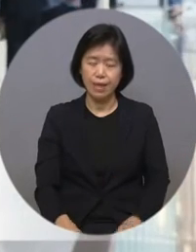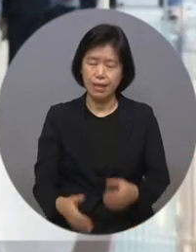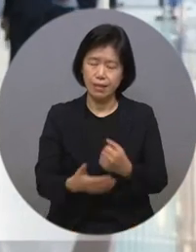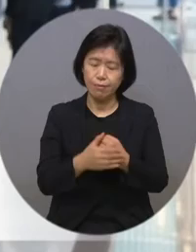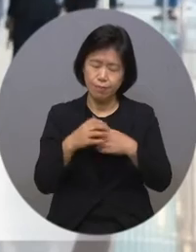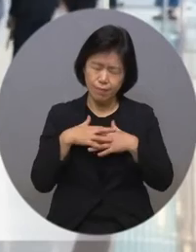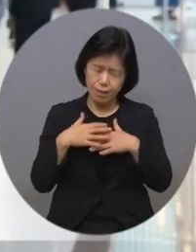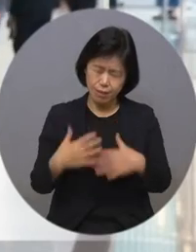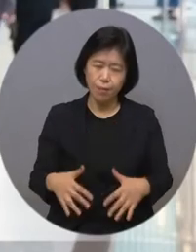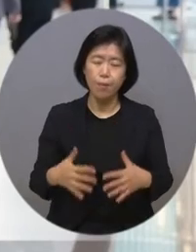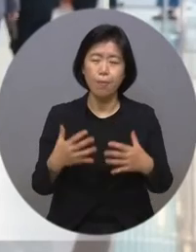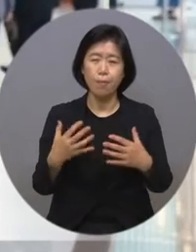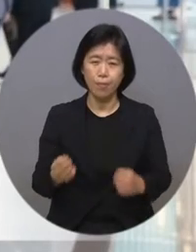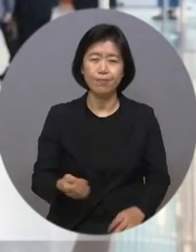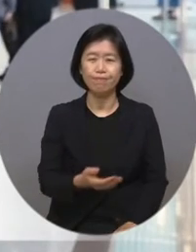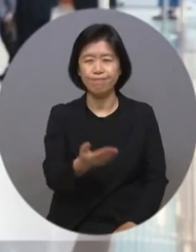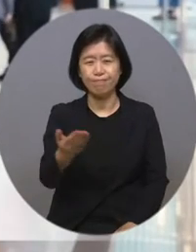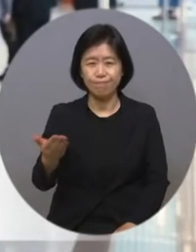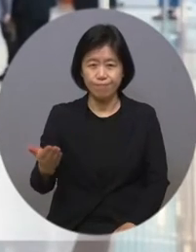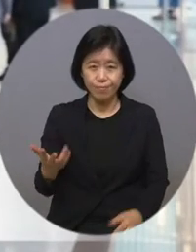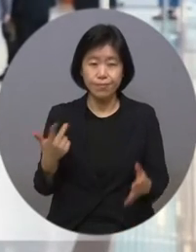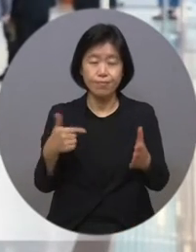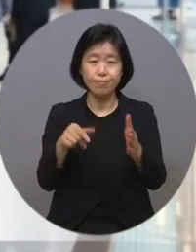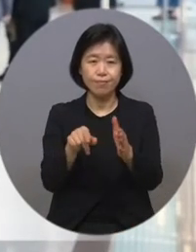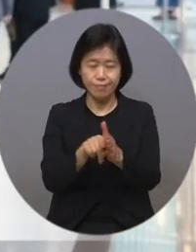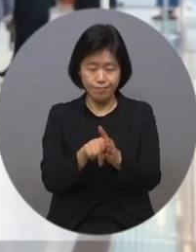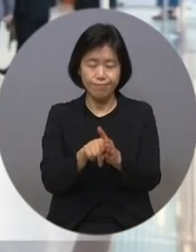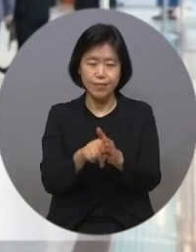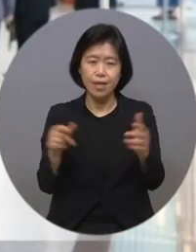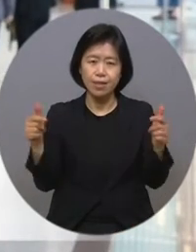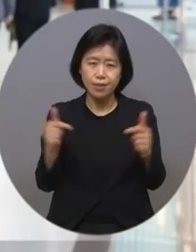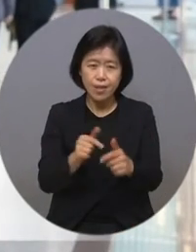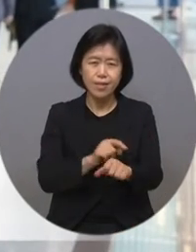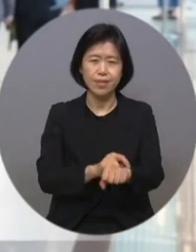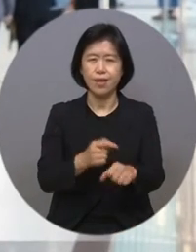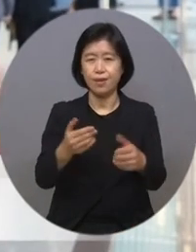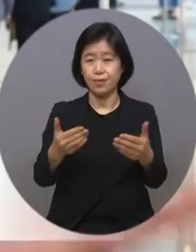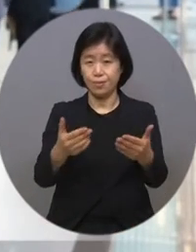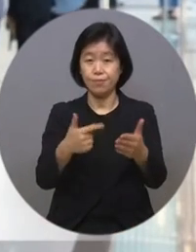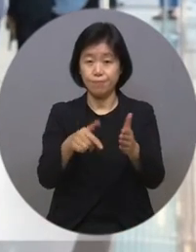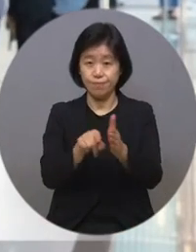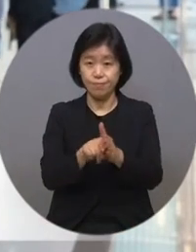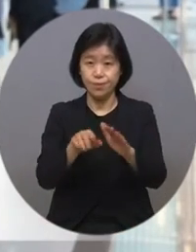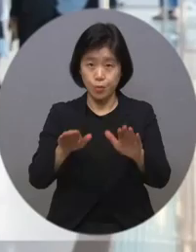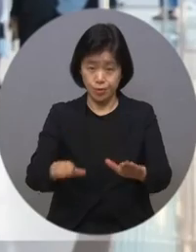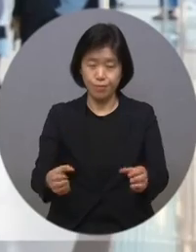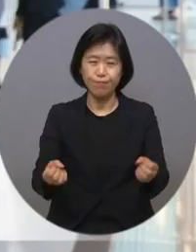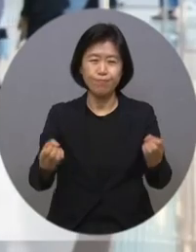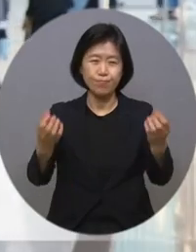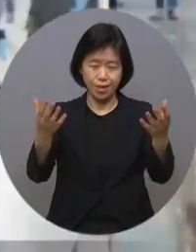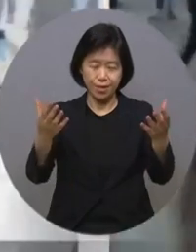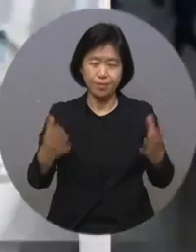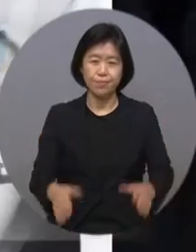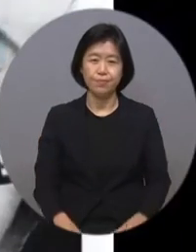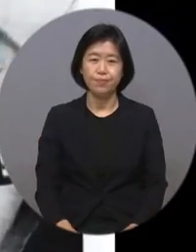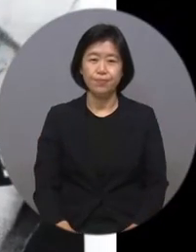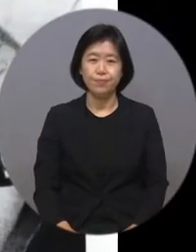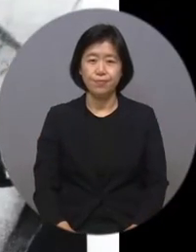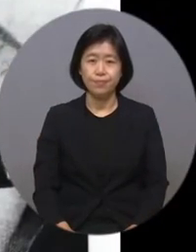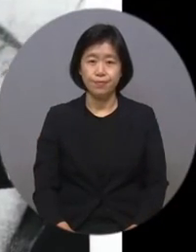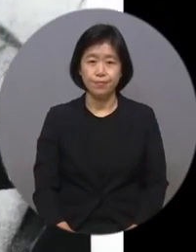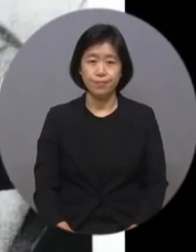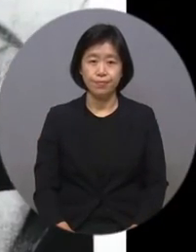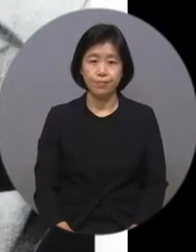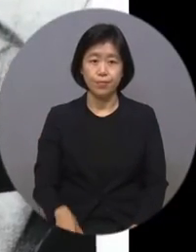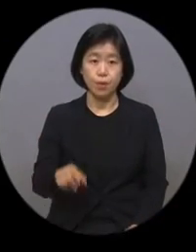피곤하신 우리 시민들을 위한 치유의 시간을 마련하기 위해서 오늘 이런 자리를 준비했습니다.